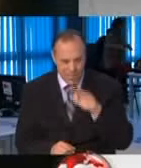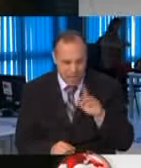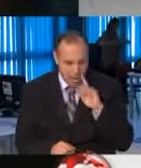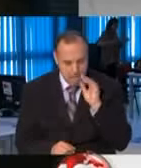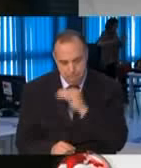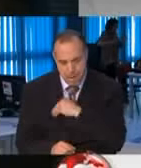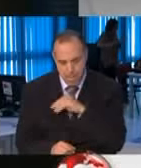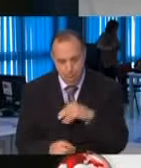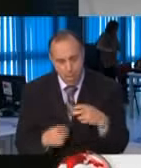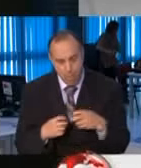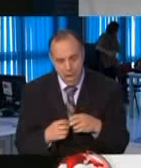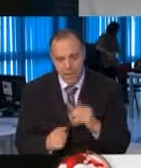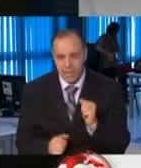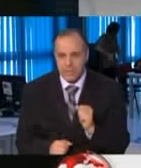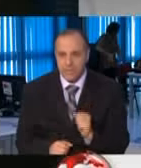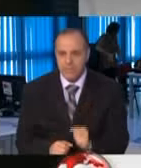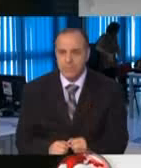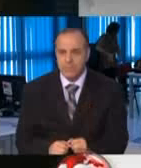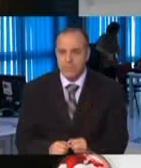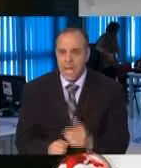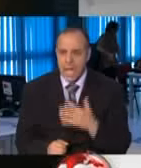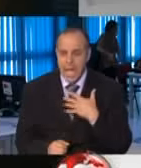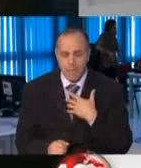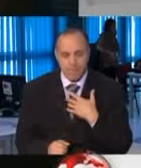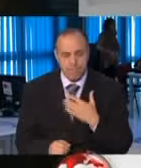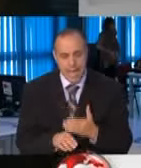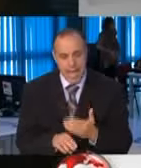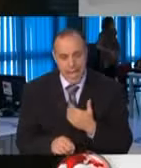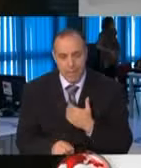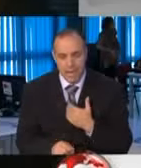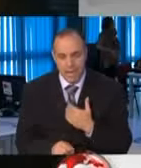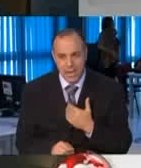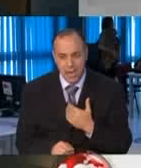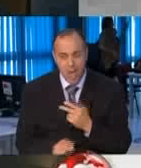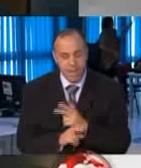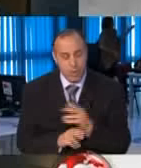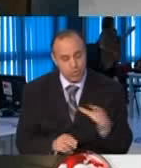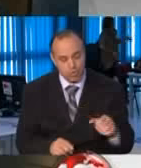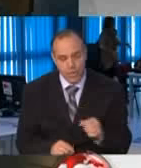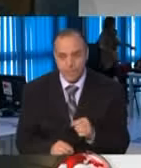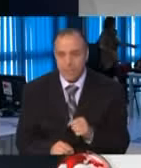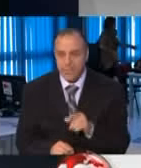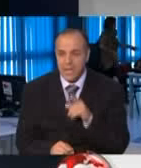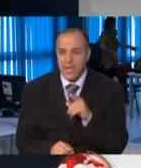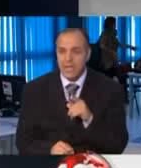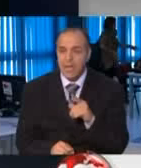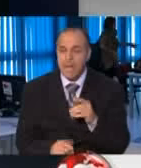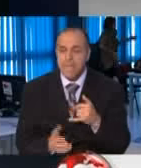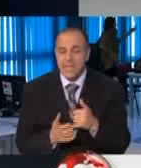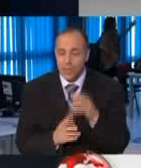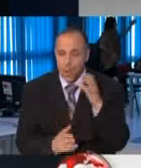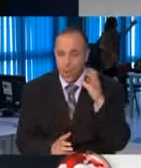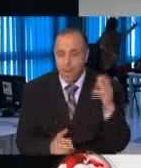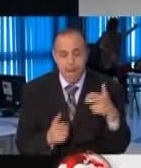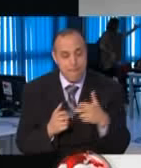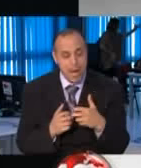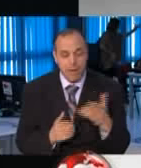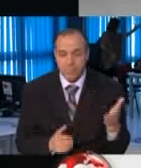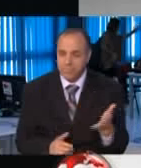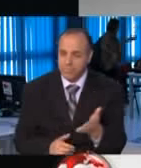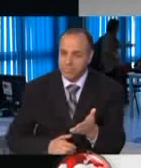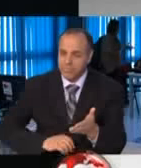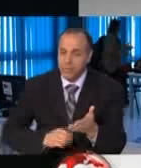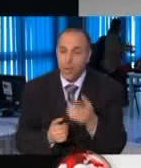يبدا المعرض وحب يمشي قبل العطل. استقبال مدينة العلوم لهذا المعرض